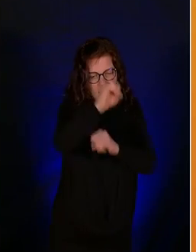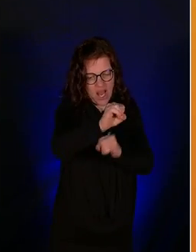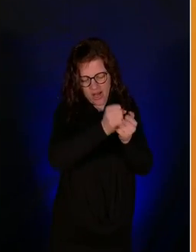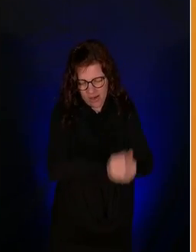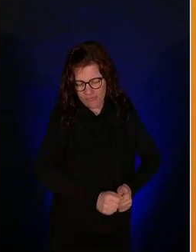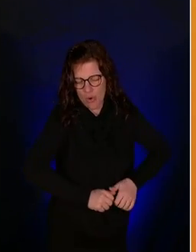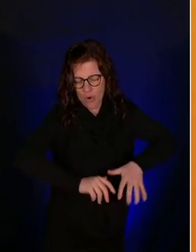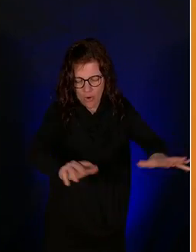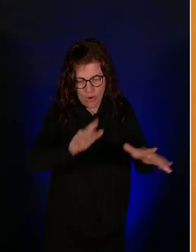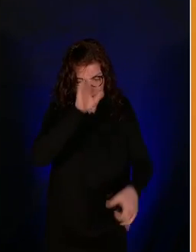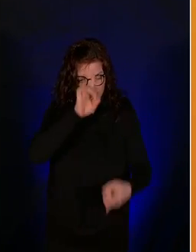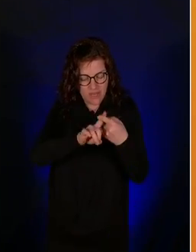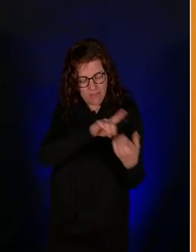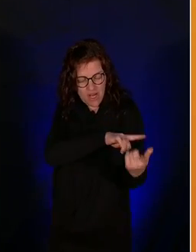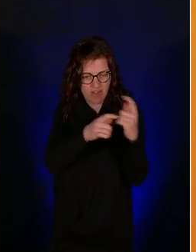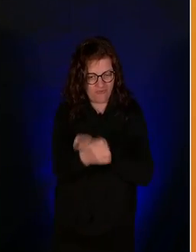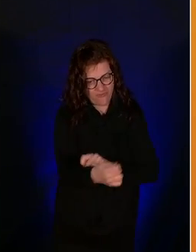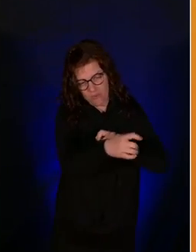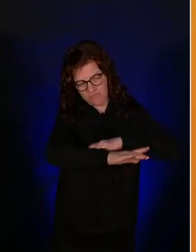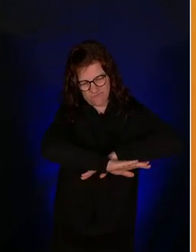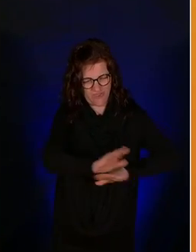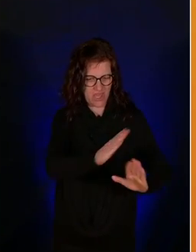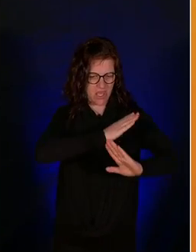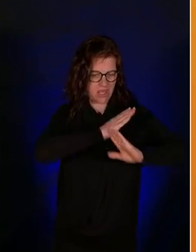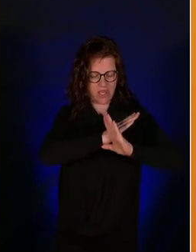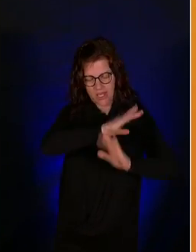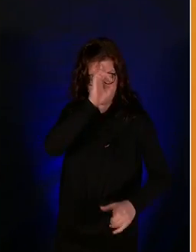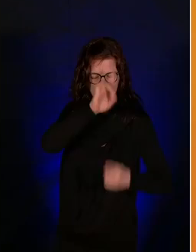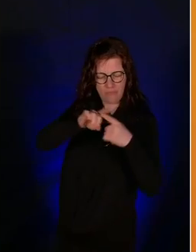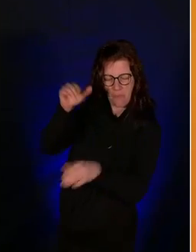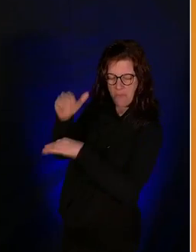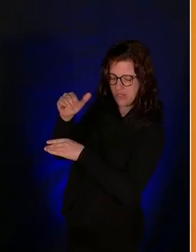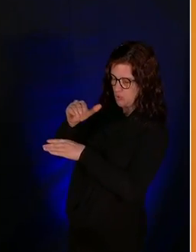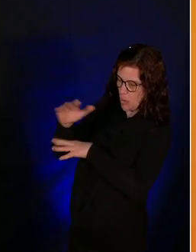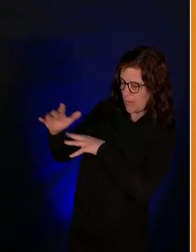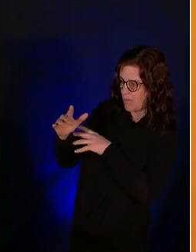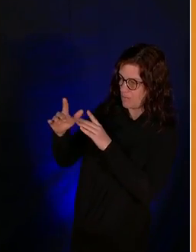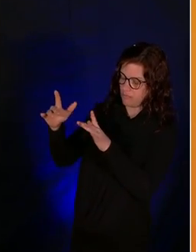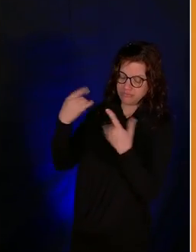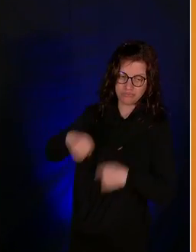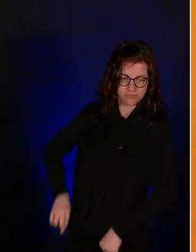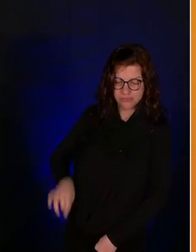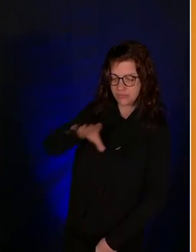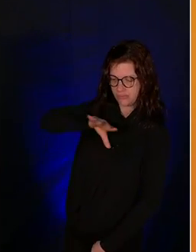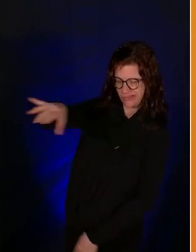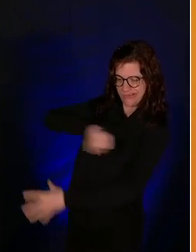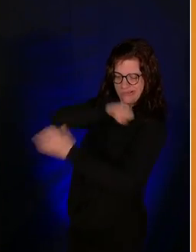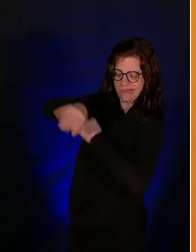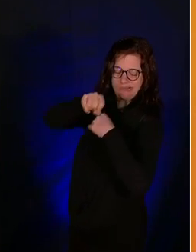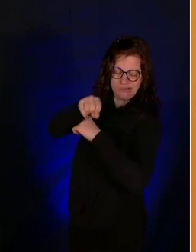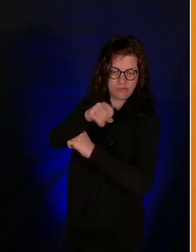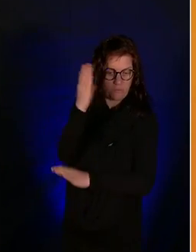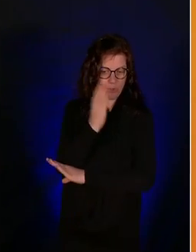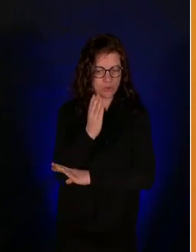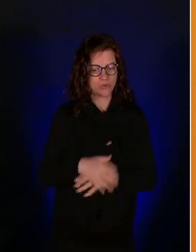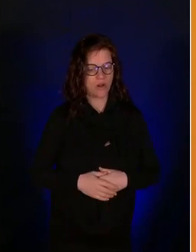le même temps arracher au patronat et au gouvernement tout ce qui nous est nécessaire. Un congrès qui élira une direction devant